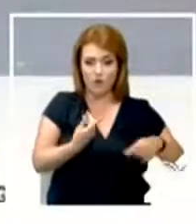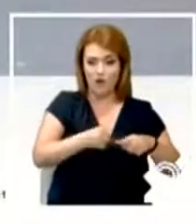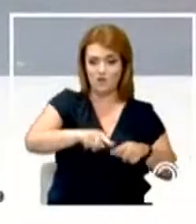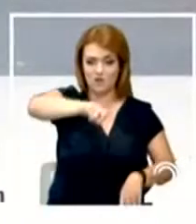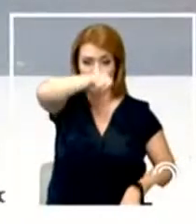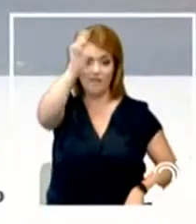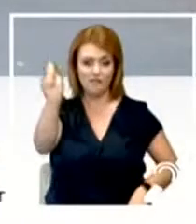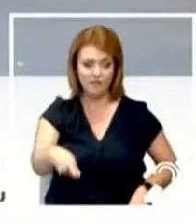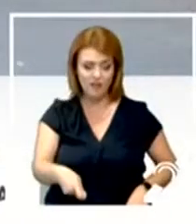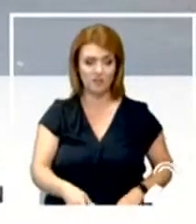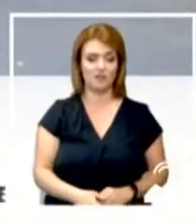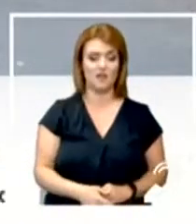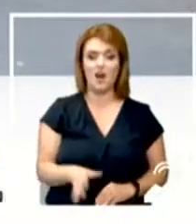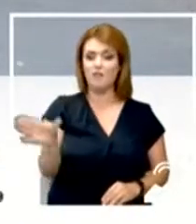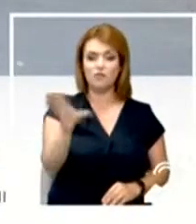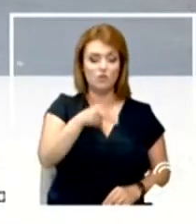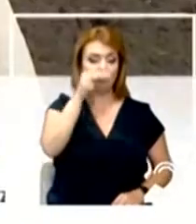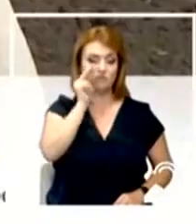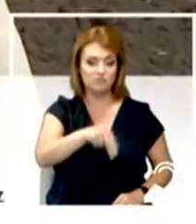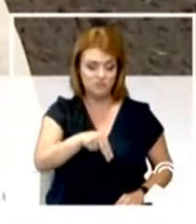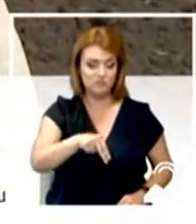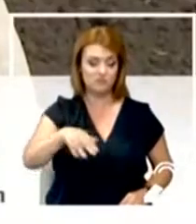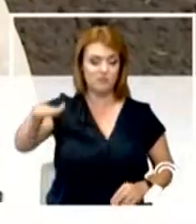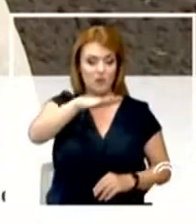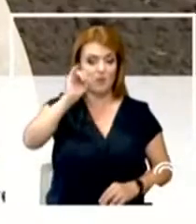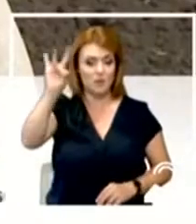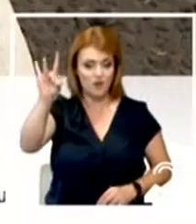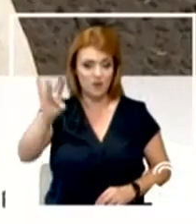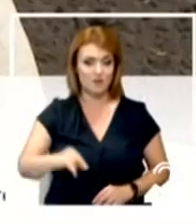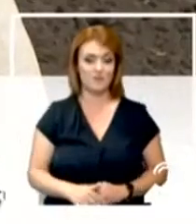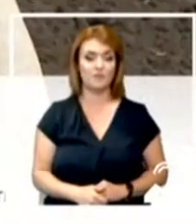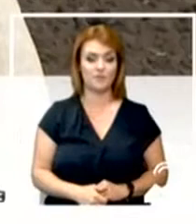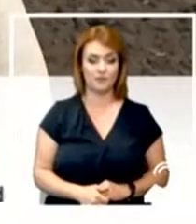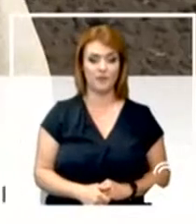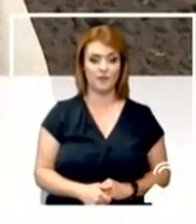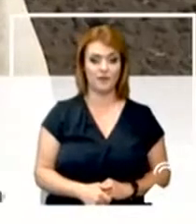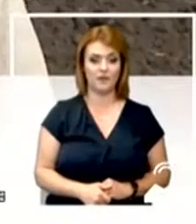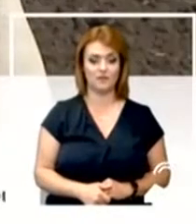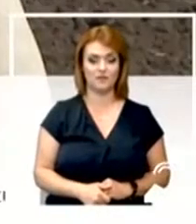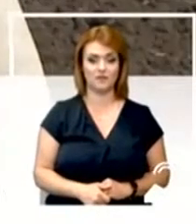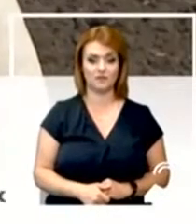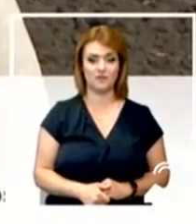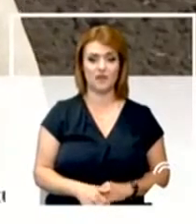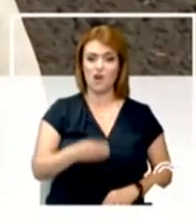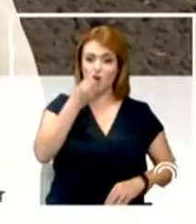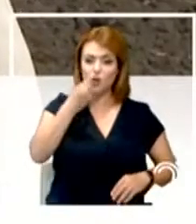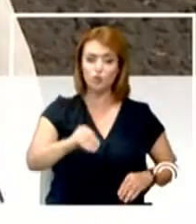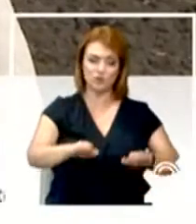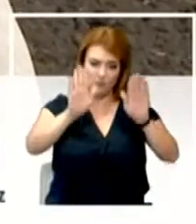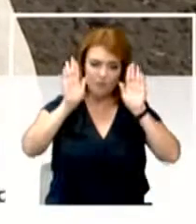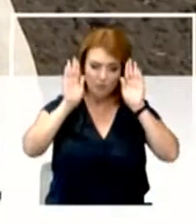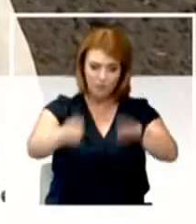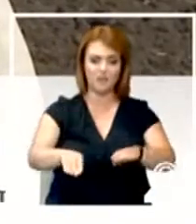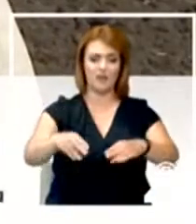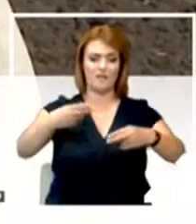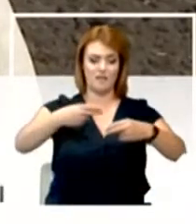pătrunde din Transnistria în alte teritorii. Sunt așa opinii. Ar fi mai bine punem hotarul pe Nistru,